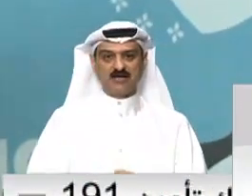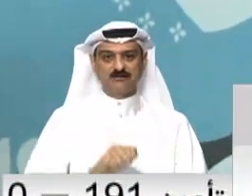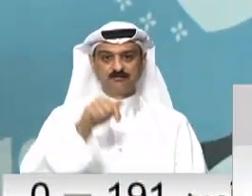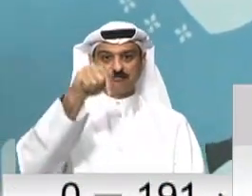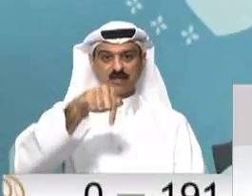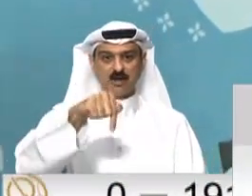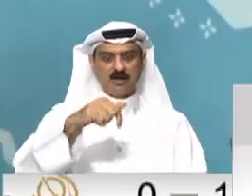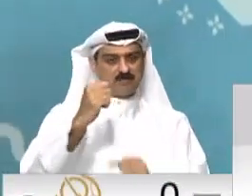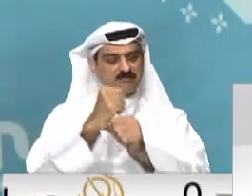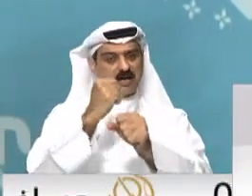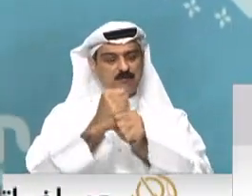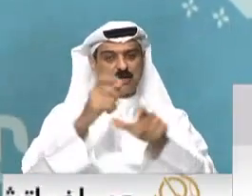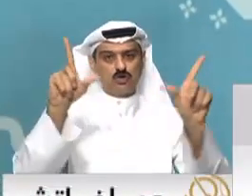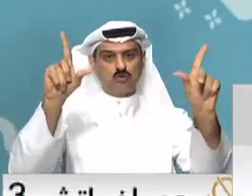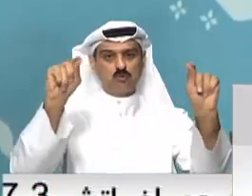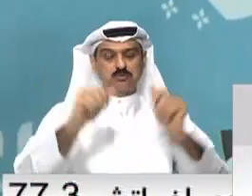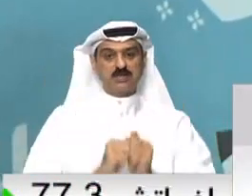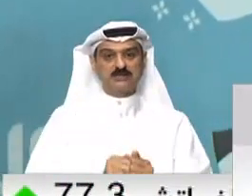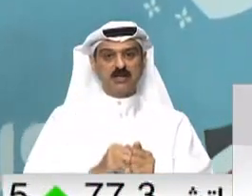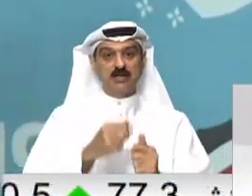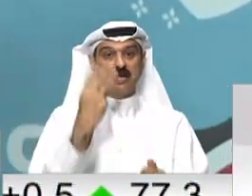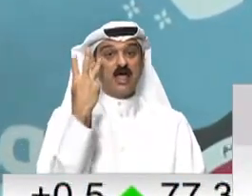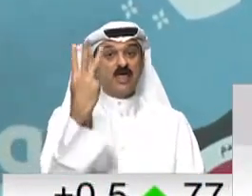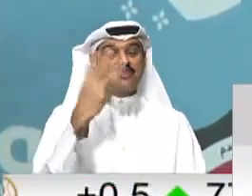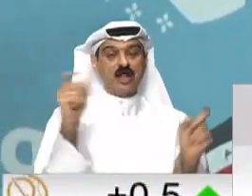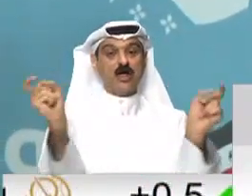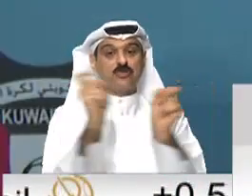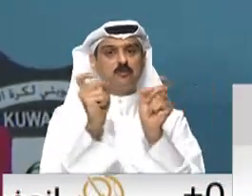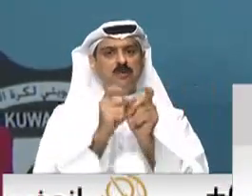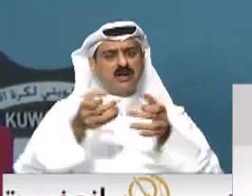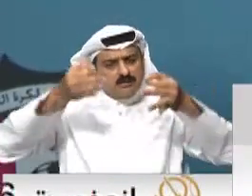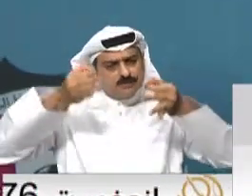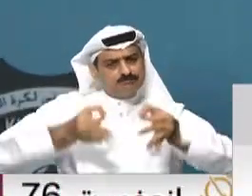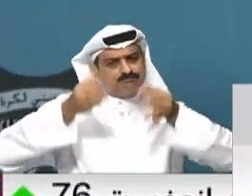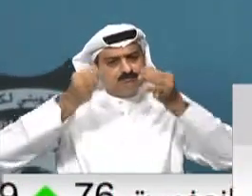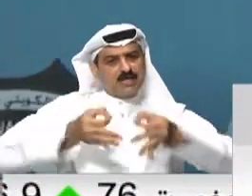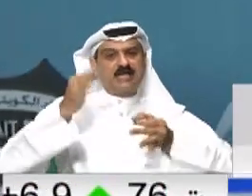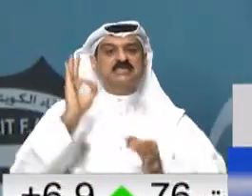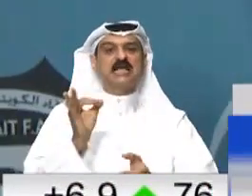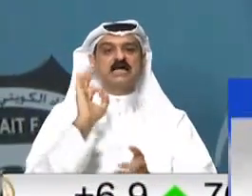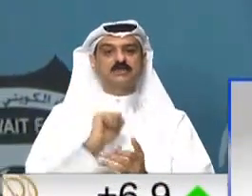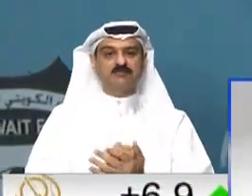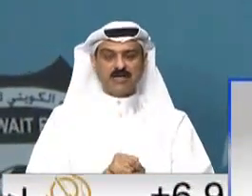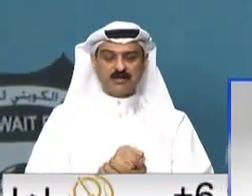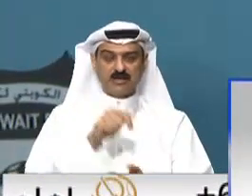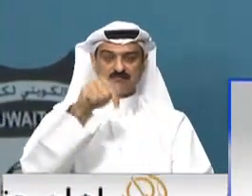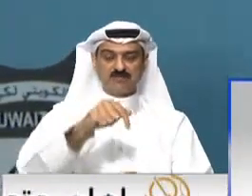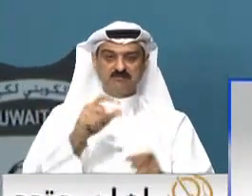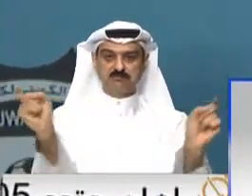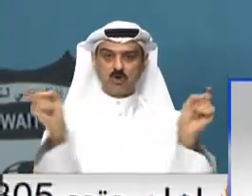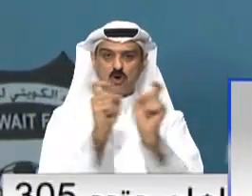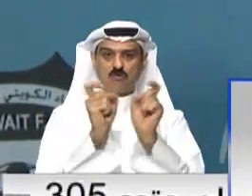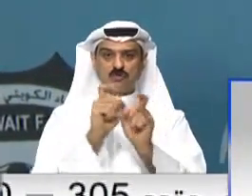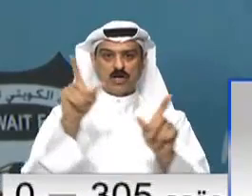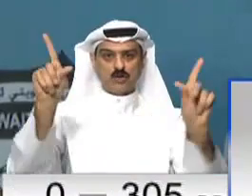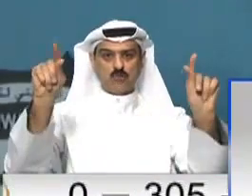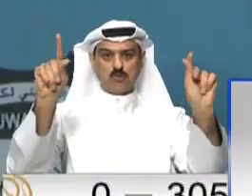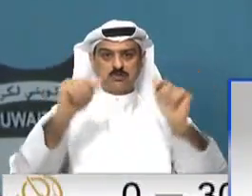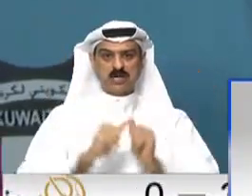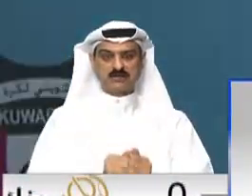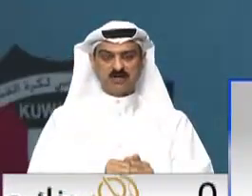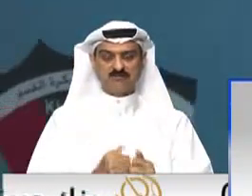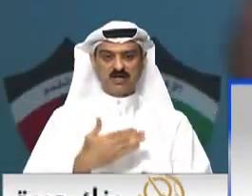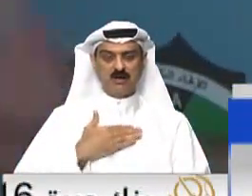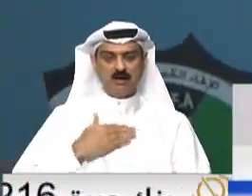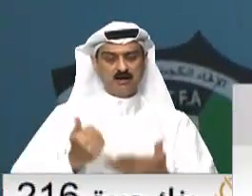وجه عندنا ثلاث نهائيات الحين ان شاء الله نركز نفس التركيز واقوى قدمنا مباراه اتوقع ممتازه خصوصا عقب ما تحقق